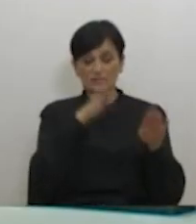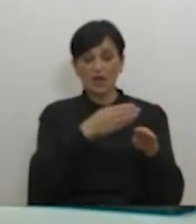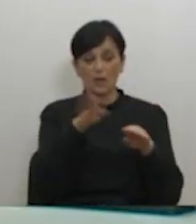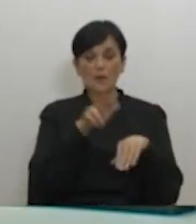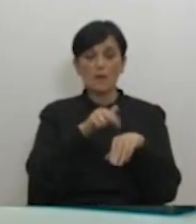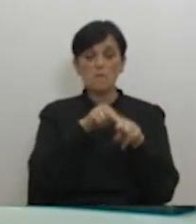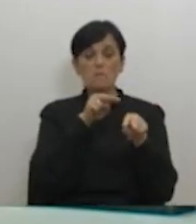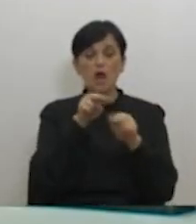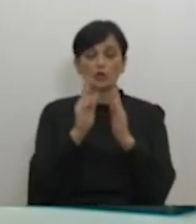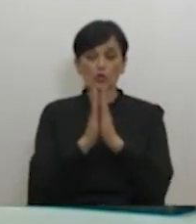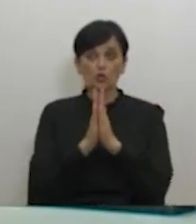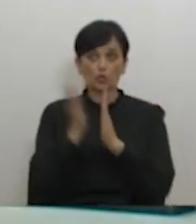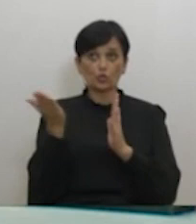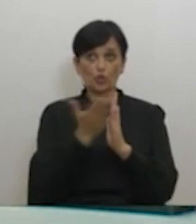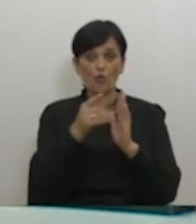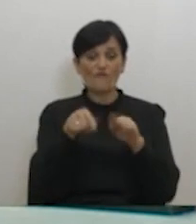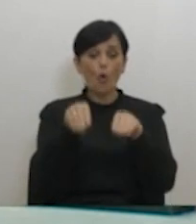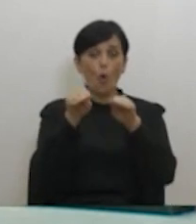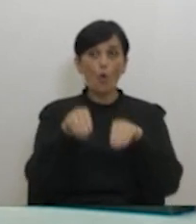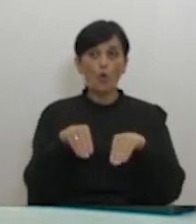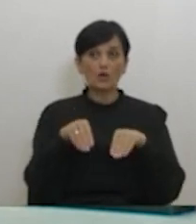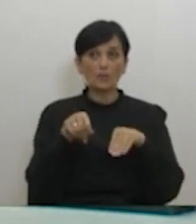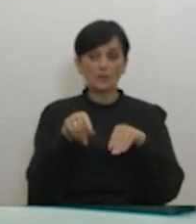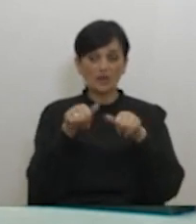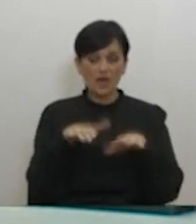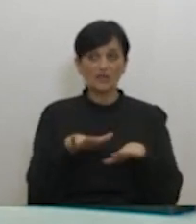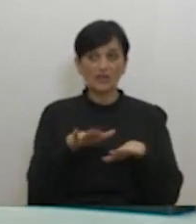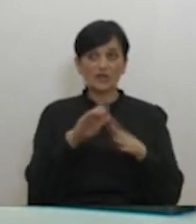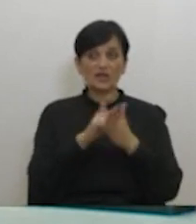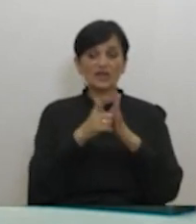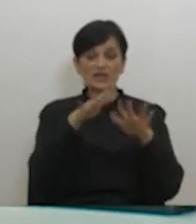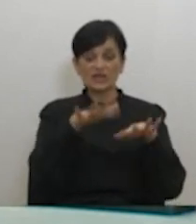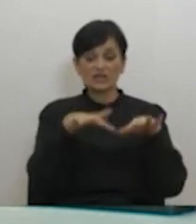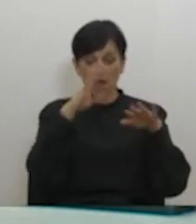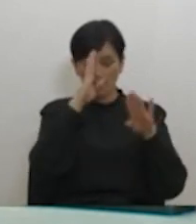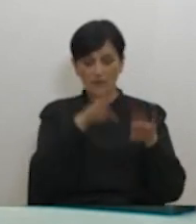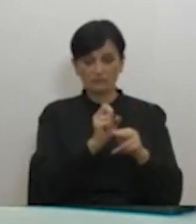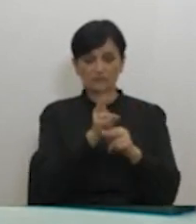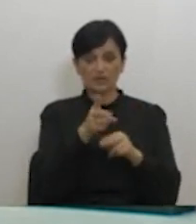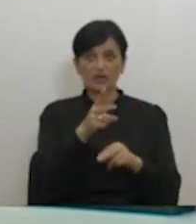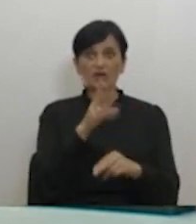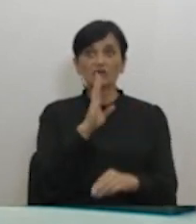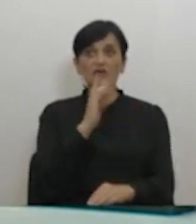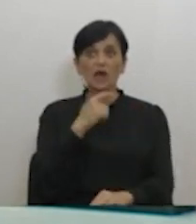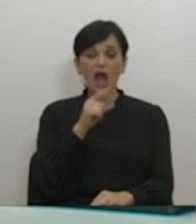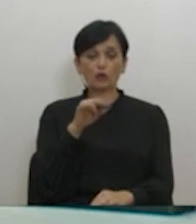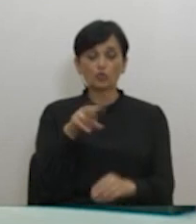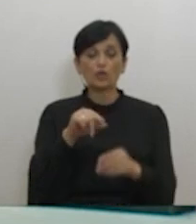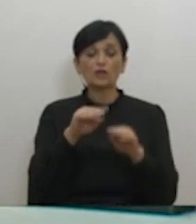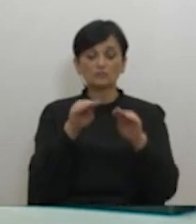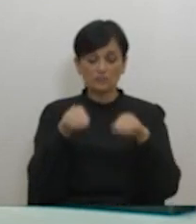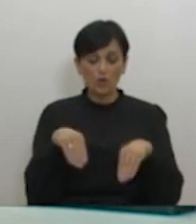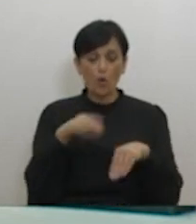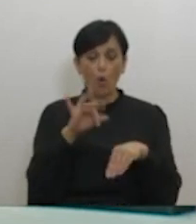თხოვ დაატოვებინე დარბაზი. შეიტანეთ ოფში ეს გადაწყვეტილება. დაატოვებინებ დარბაზი ხათუნა სამნიძეს. გააფორმეთ ეს ოფში. ხმაური